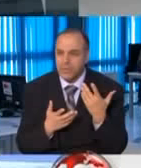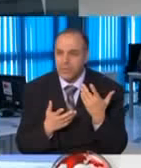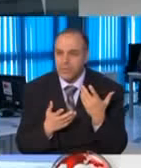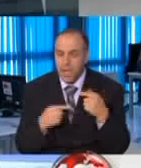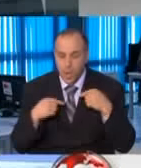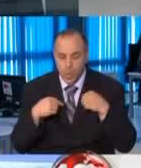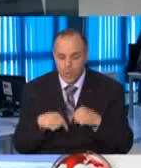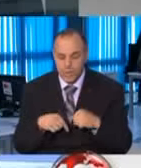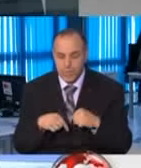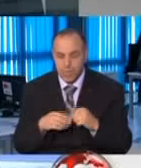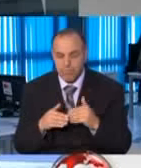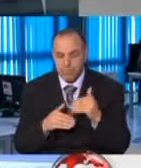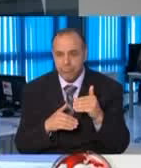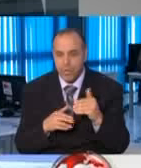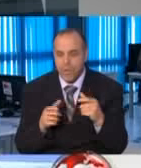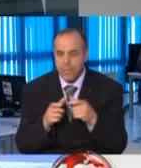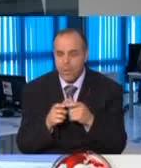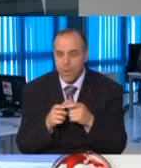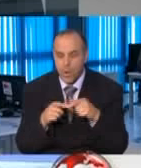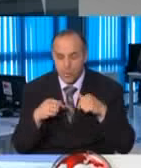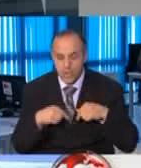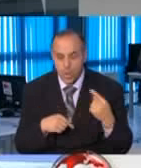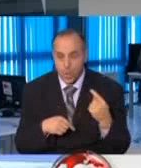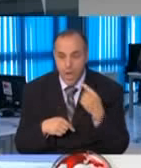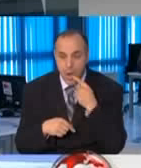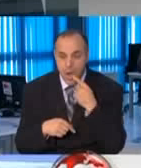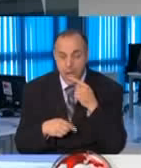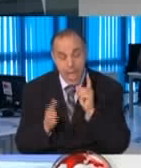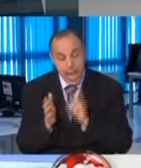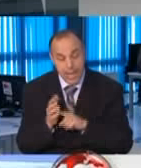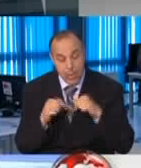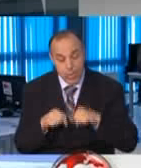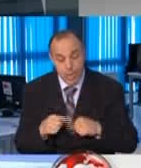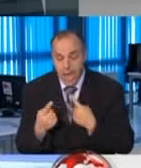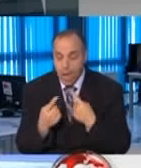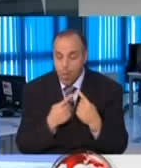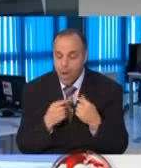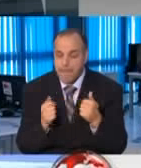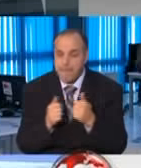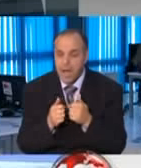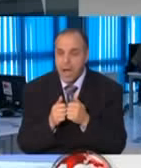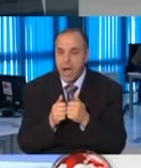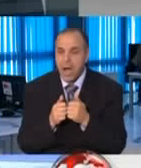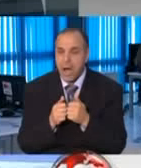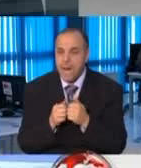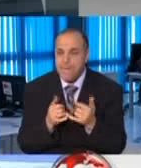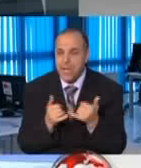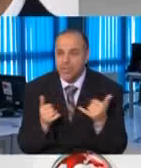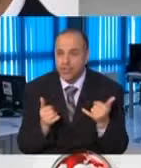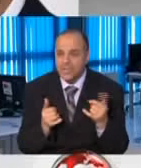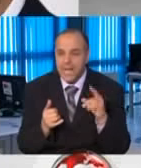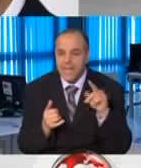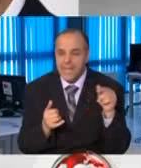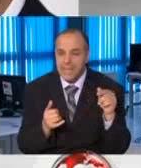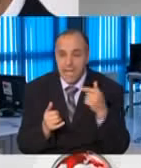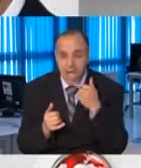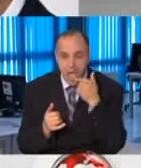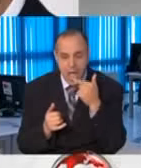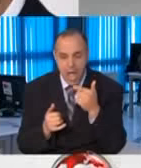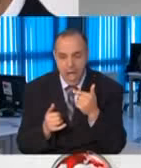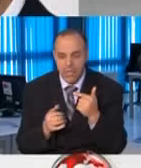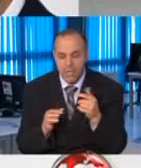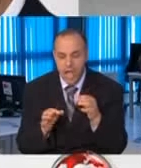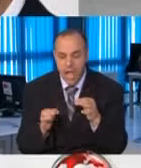تحوير وزاري مرتقب في حكومة لحبيب الصيد، أكد رئيس الحكومة في حوار أجرته معه مجلة ليدرز أنه بعد